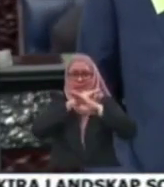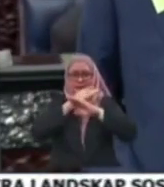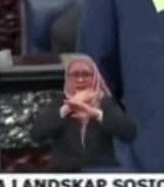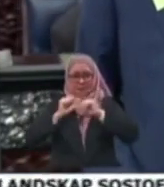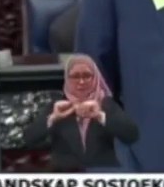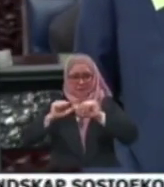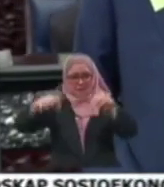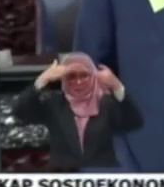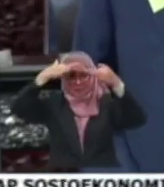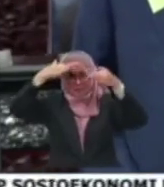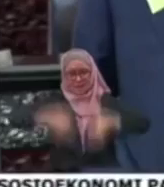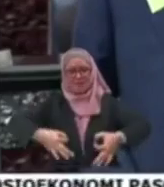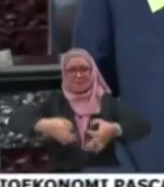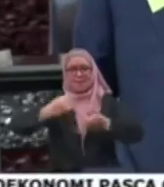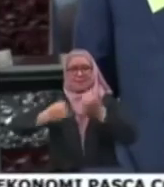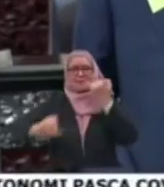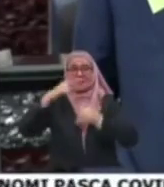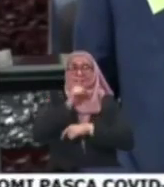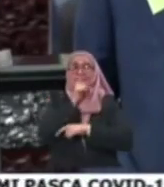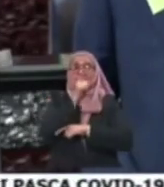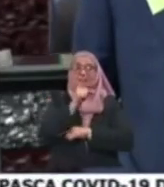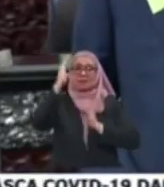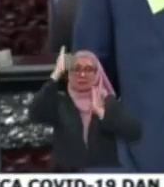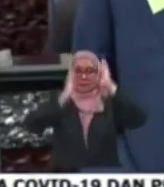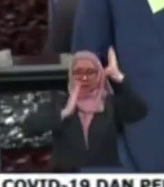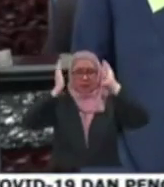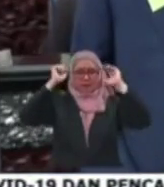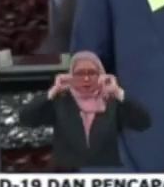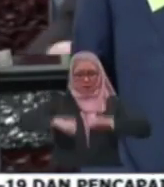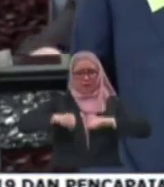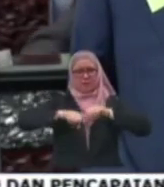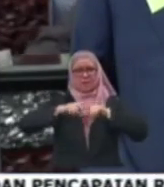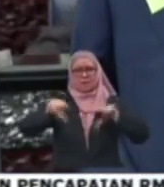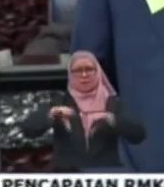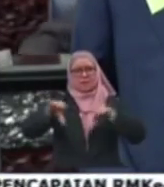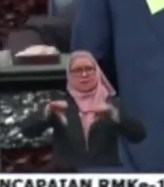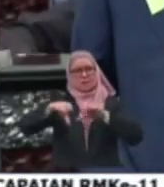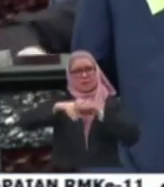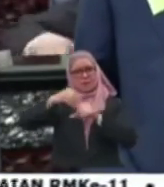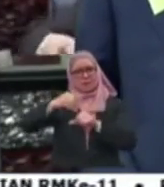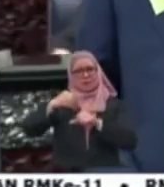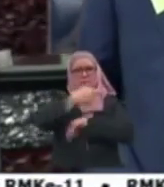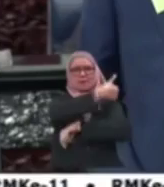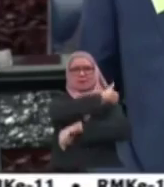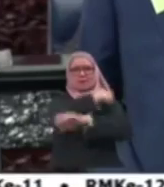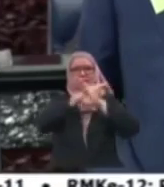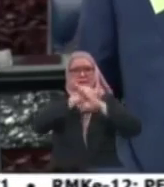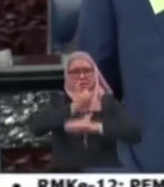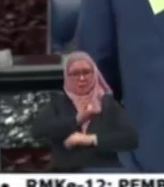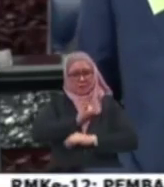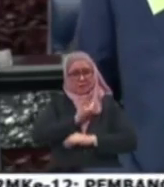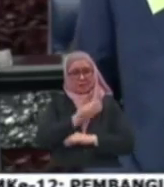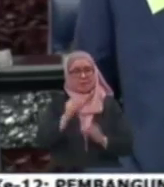memastikan Malaysia mampu menghasilkan vaksin sendiri. Pelan ini juga membolehkan negara bersedia